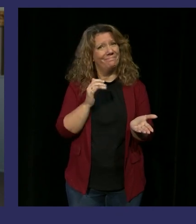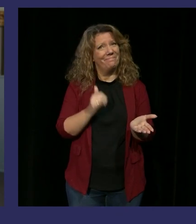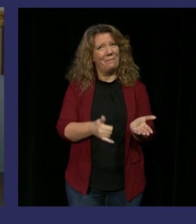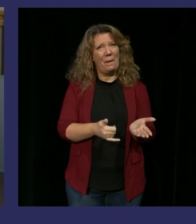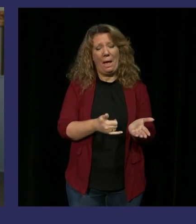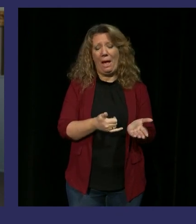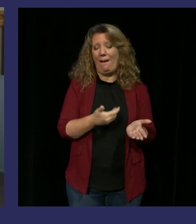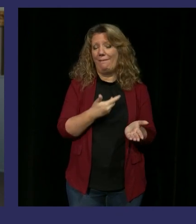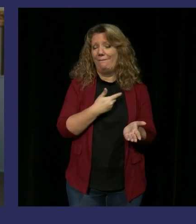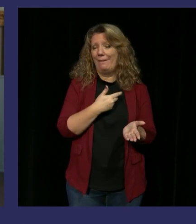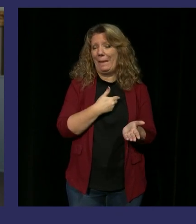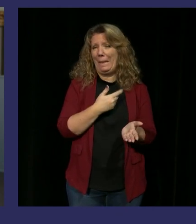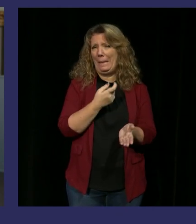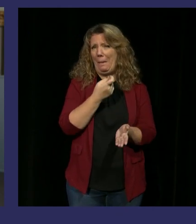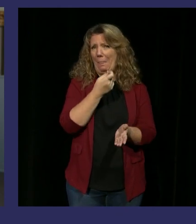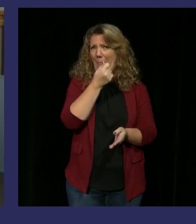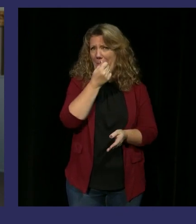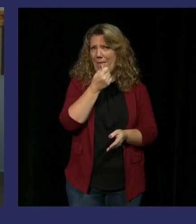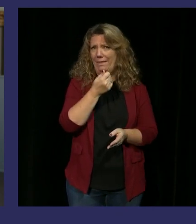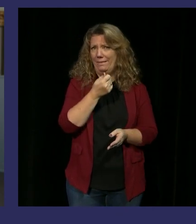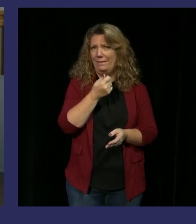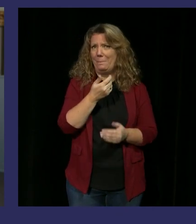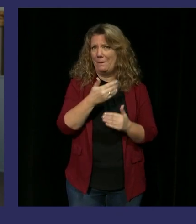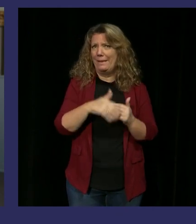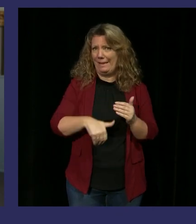ganske begrenset.